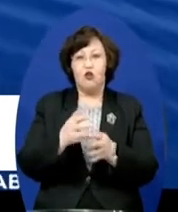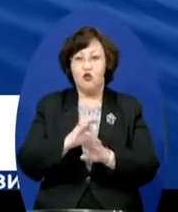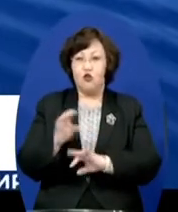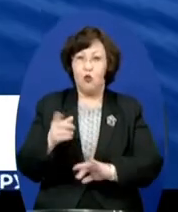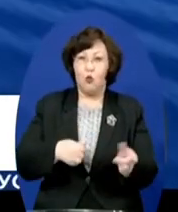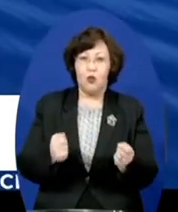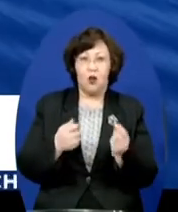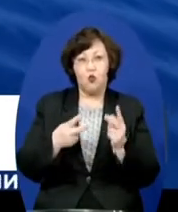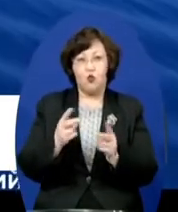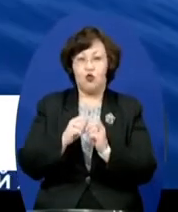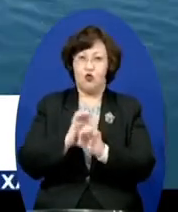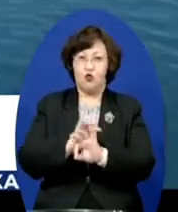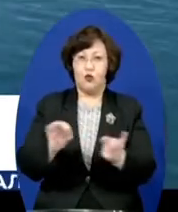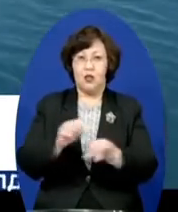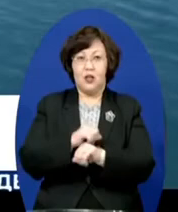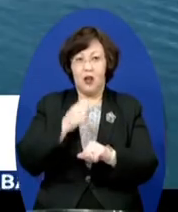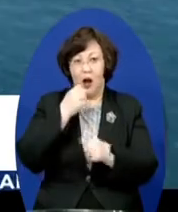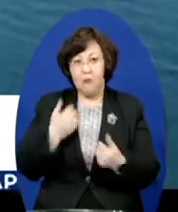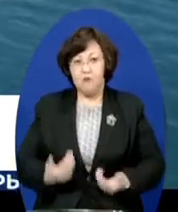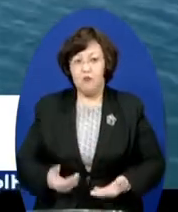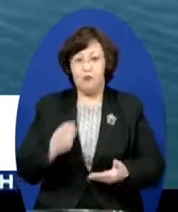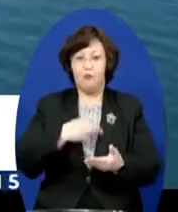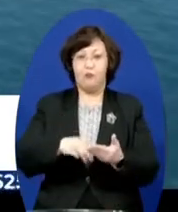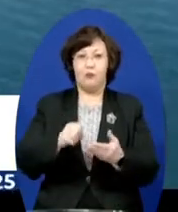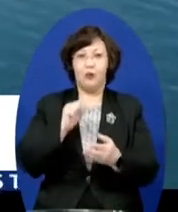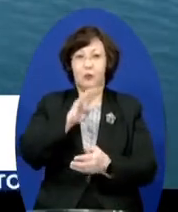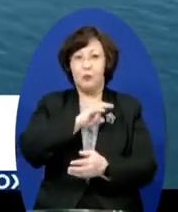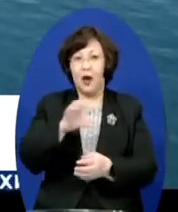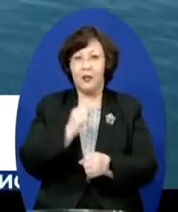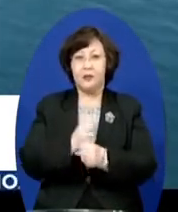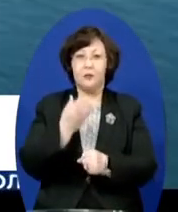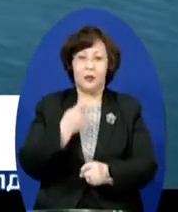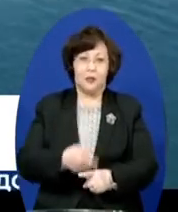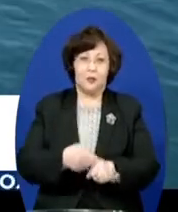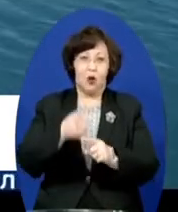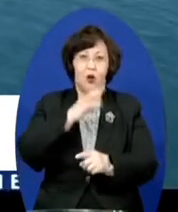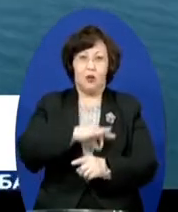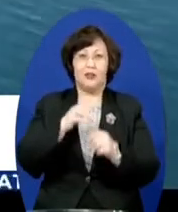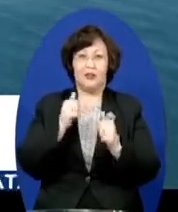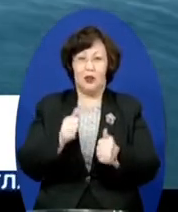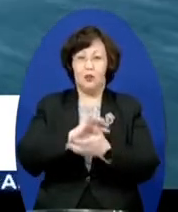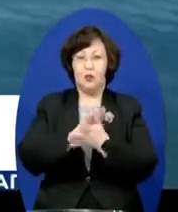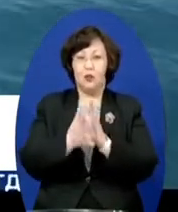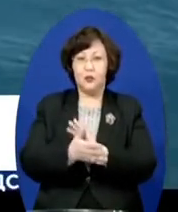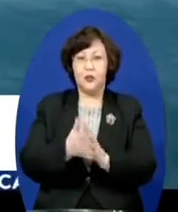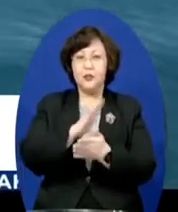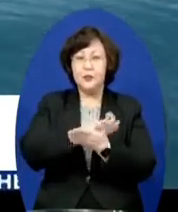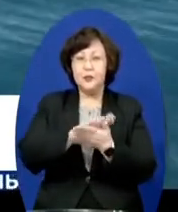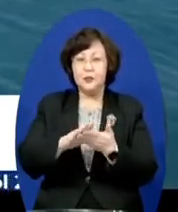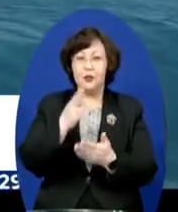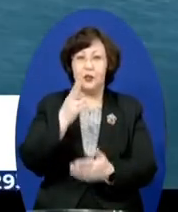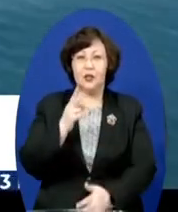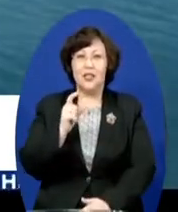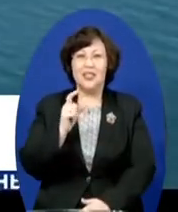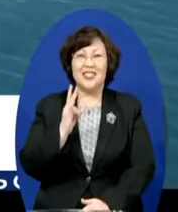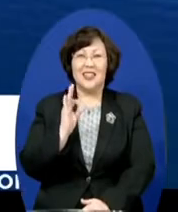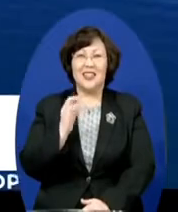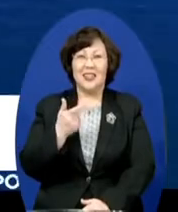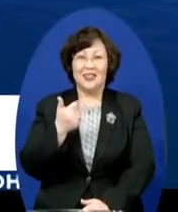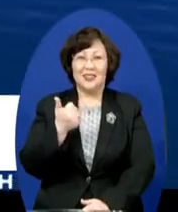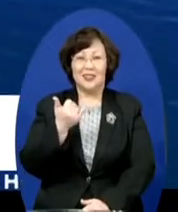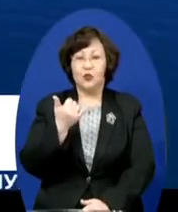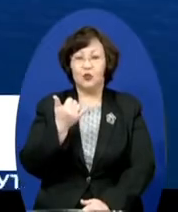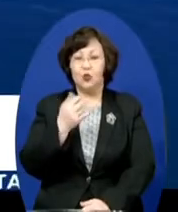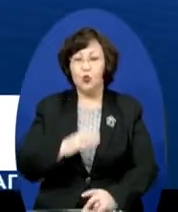байна. Иргэд амжилгаагаа залгуулж, аж ахуй нэгжүүд ажлын байрыг бий болгож, ашиг орлоготой байгаа гэж цэнгэг нуураа хамгаалах, зүү зохистой